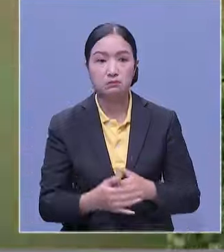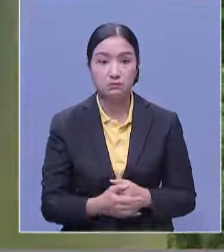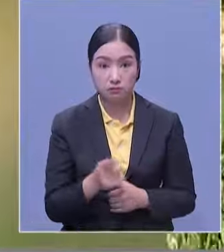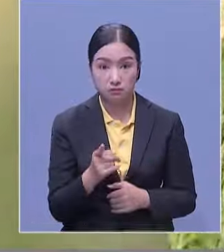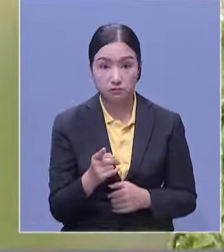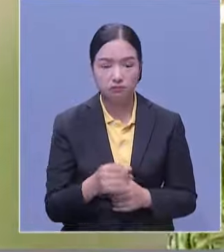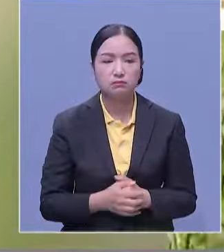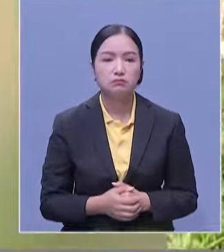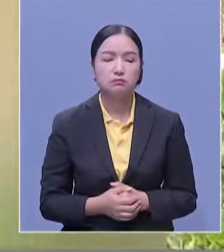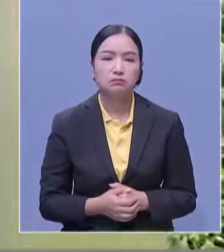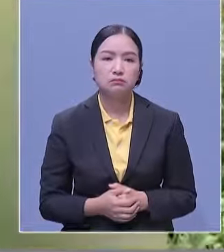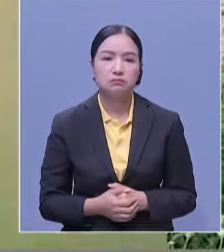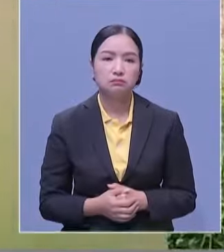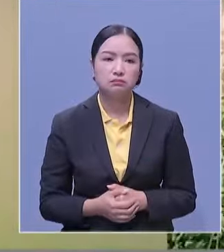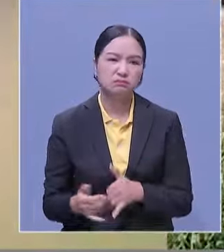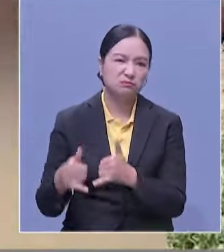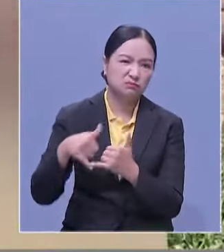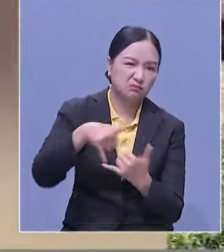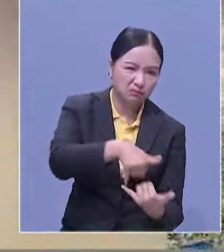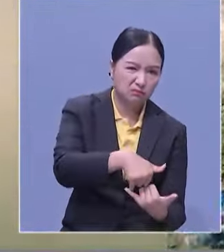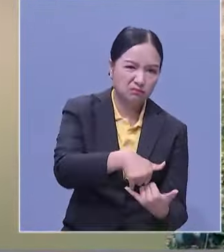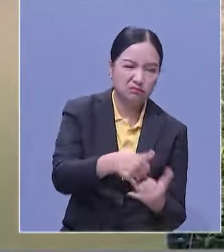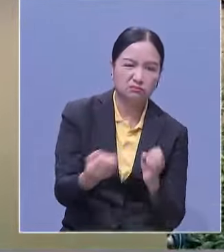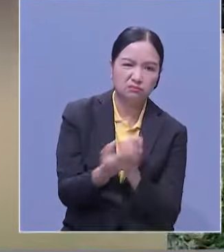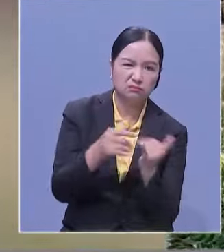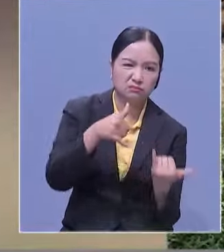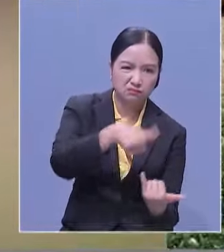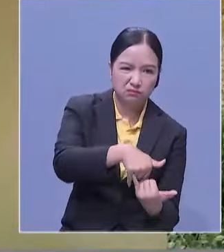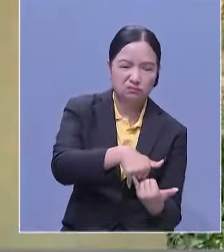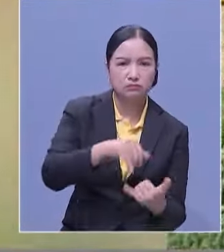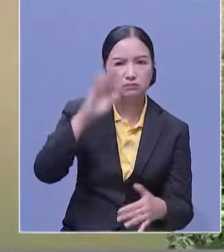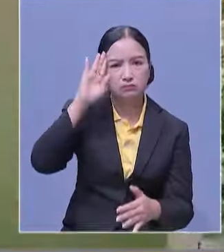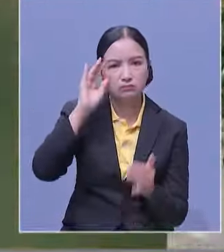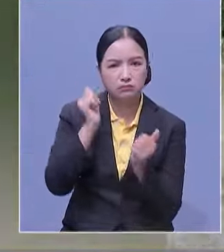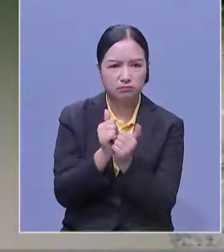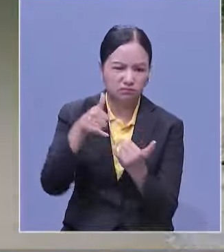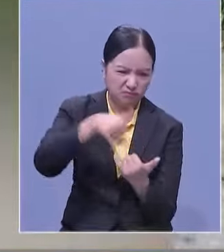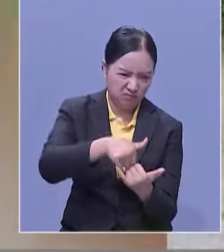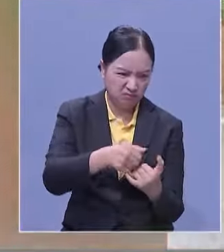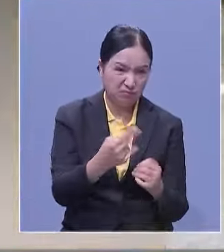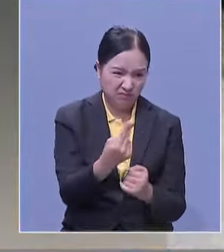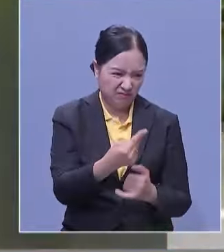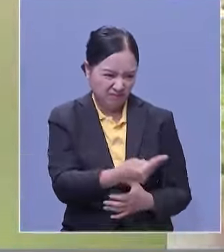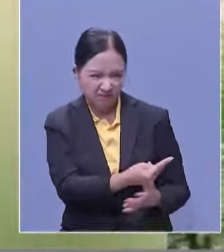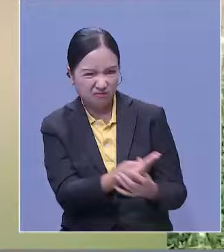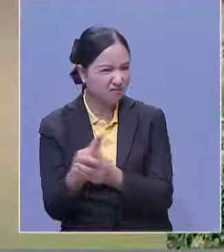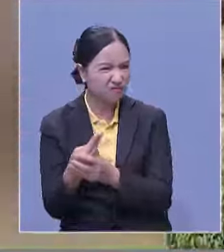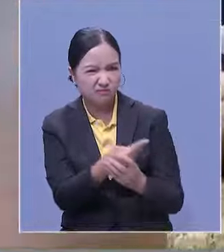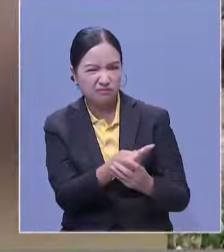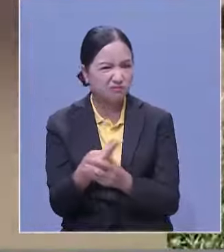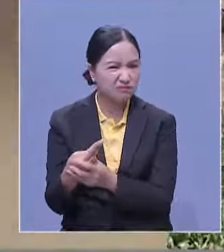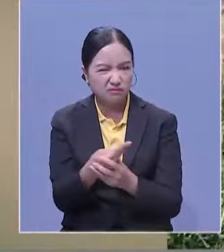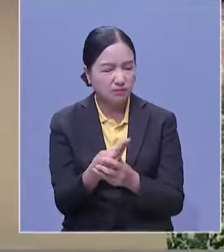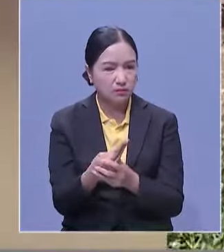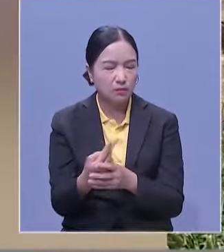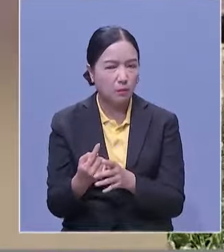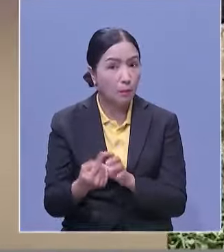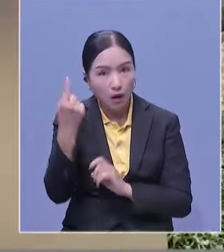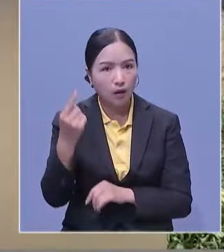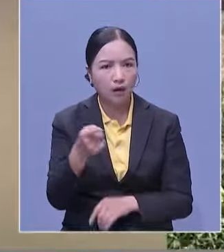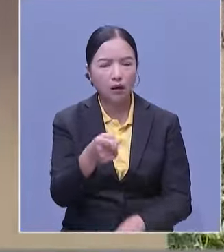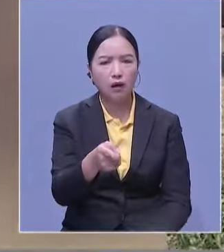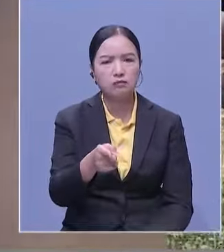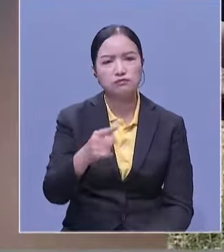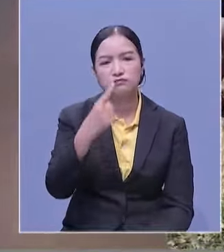ท้ายเนี่ยมีการมีการทำร้ายร่างกายคือไปปะทะกับคุณตำรวจไปแย่งปืนตำรวจด้วยทั้นปืนลั่นน่ะเหิม